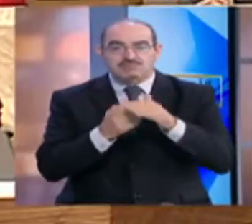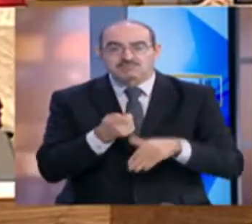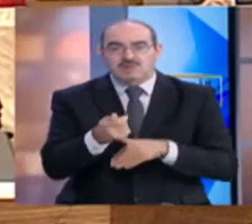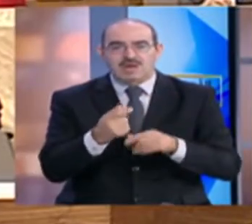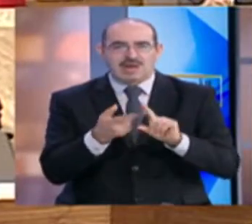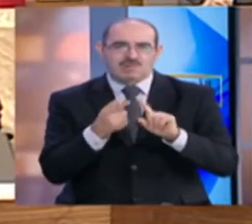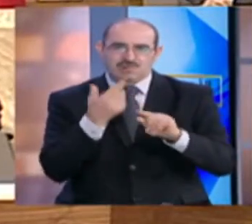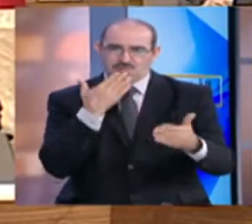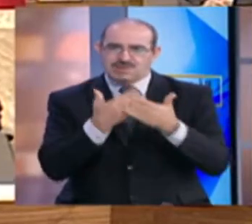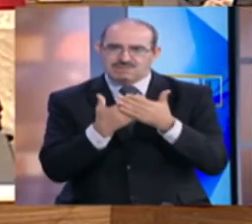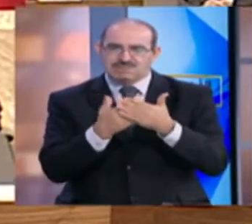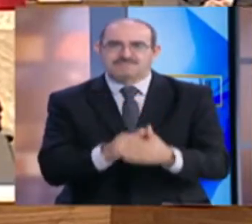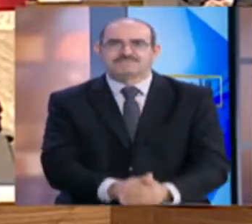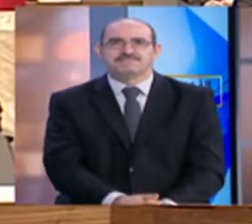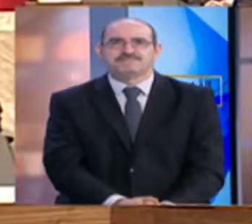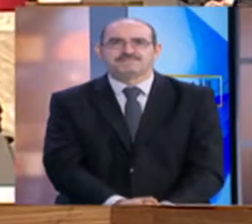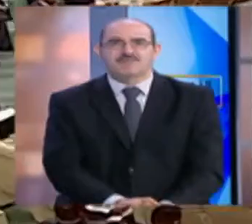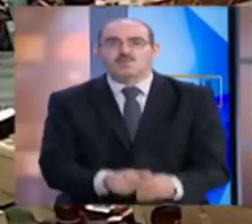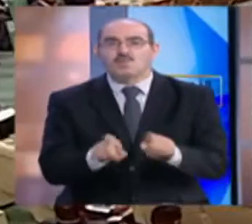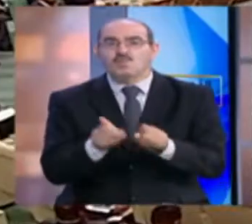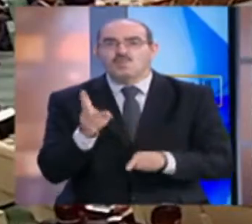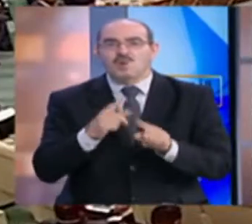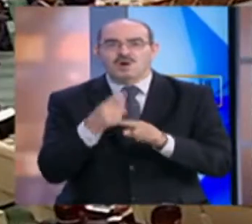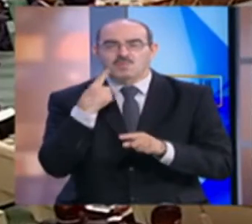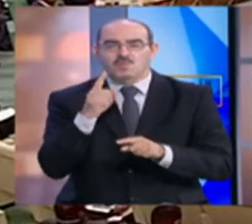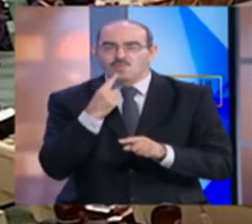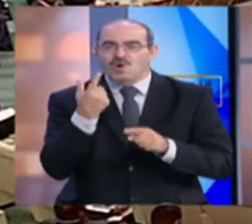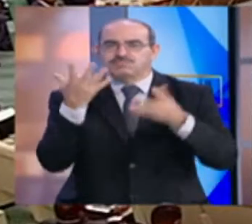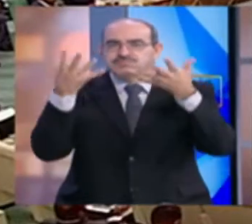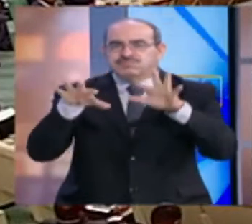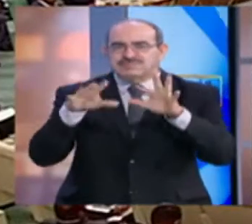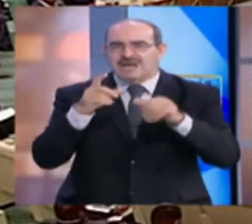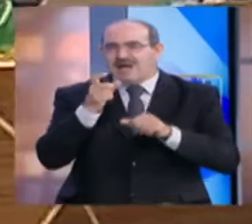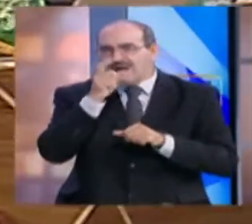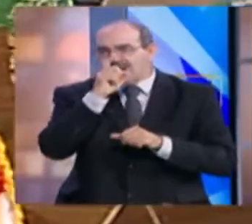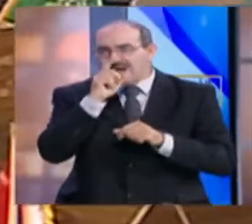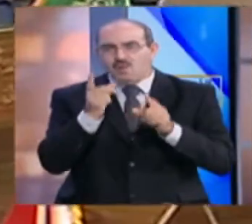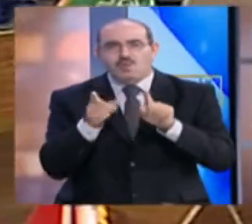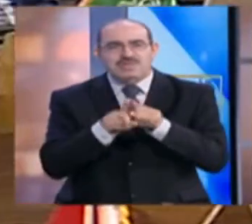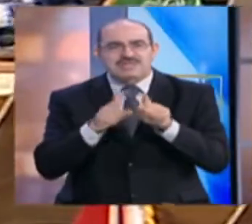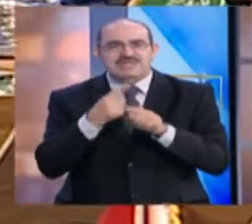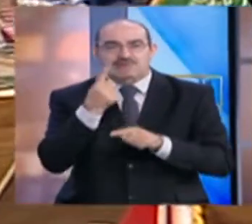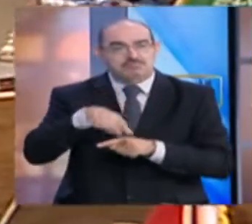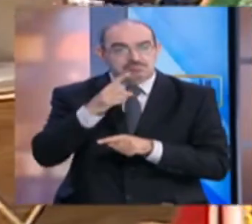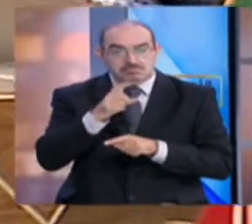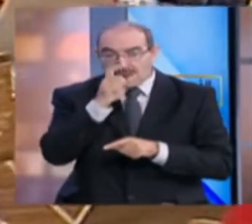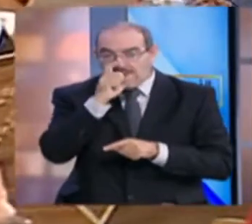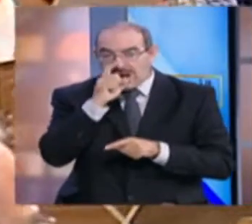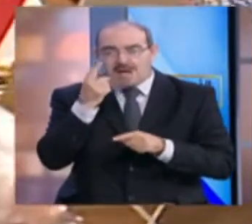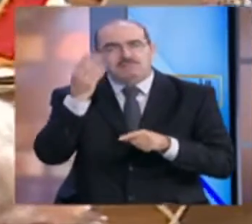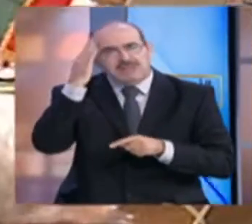بأهمية الموعد، إيمان نابع من إدراك الأشقاء العرب بالدور المحوري للجزائر كدولة فاعلة